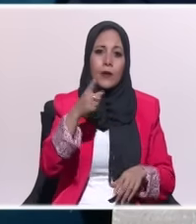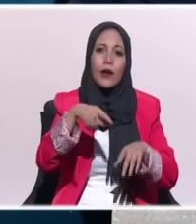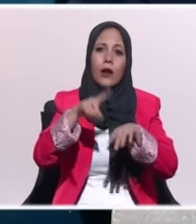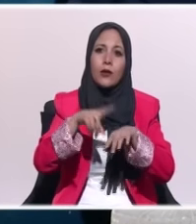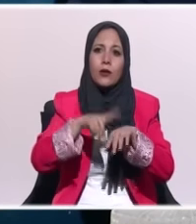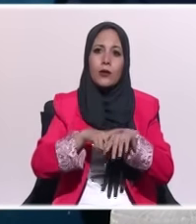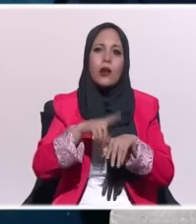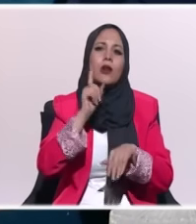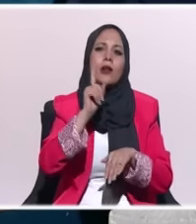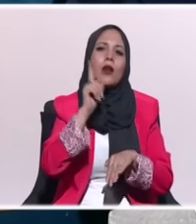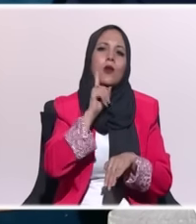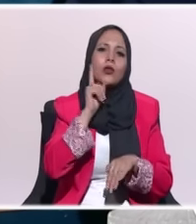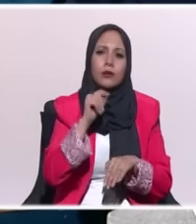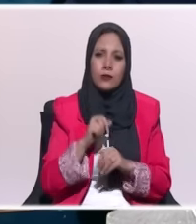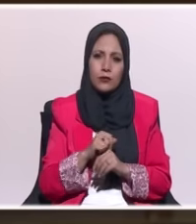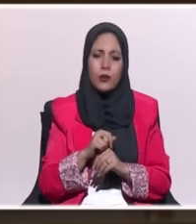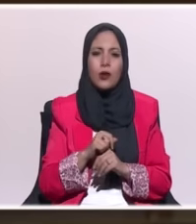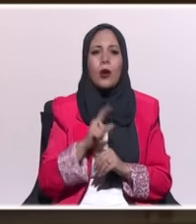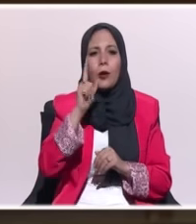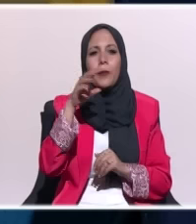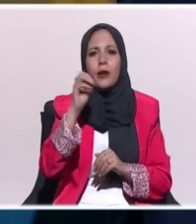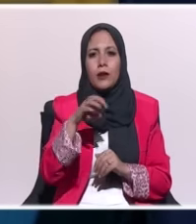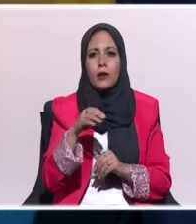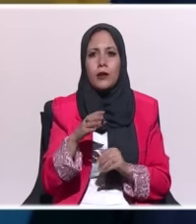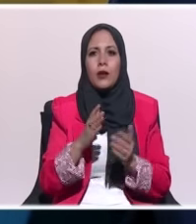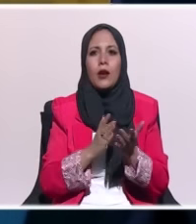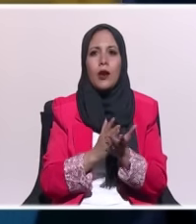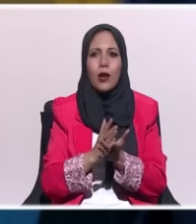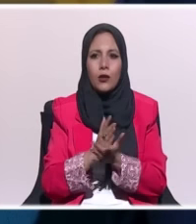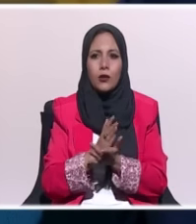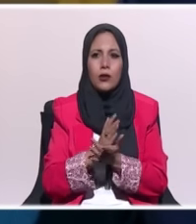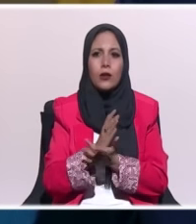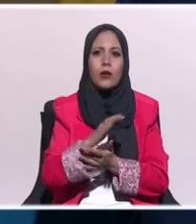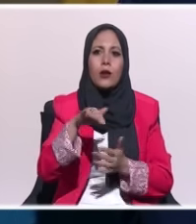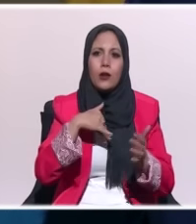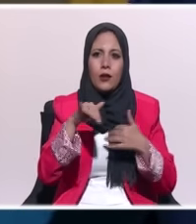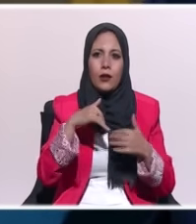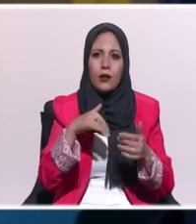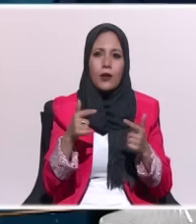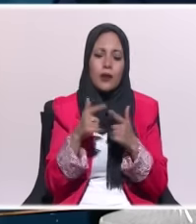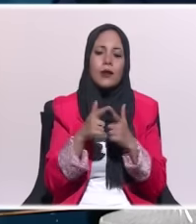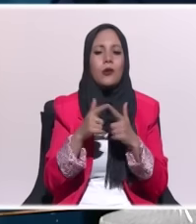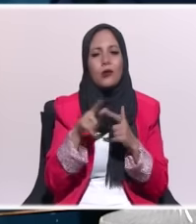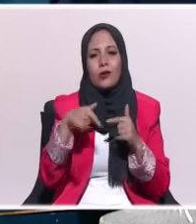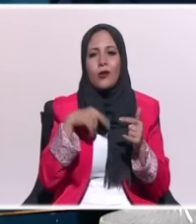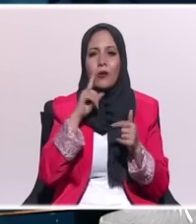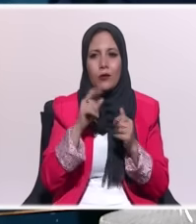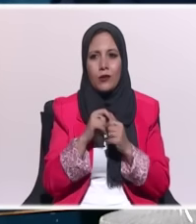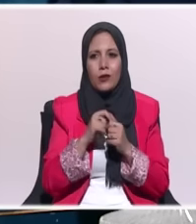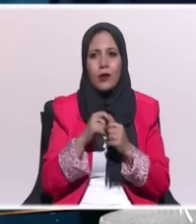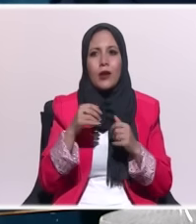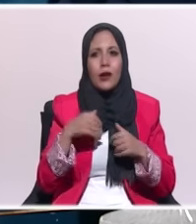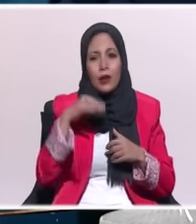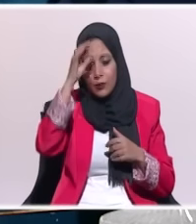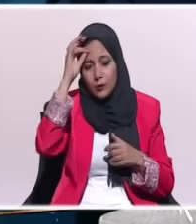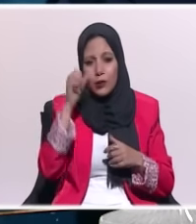جدا. ربنا يهدي النفوس. بيحاولوا بقدر الامكان ان هم يهدوا النفوس بس بطريقه ثانيه ويزعلوا. يعني انا باخد معاش